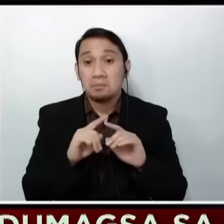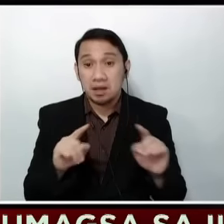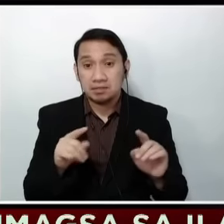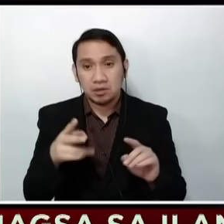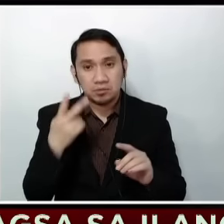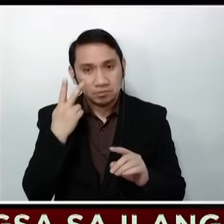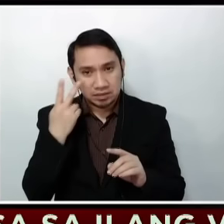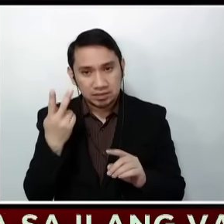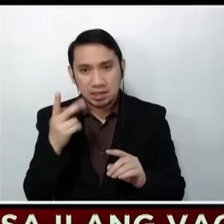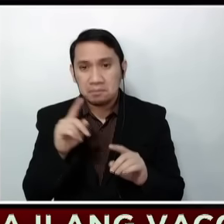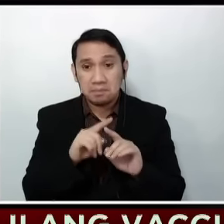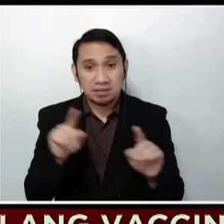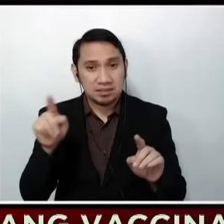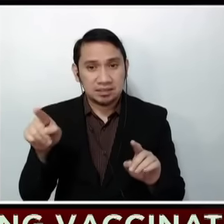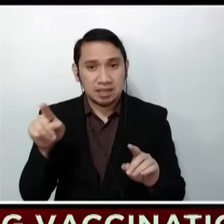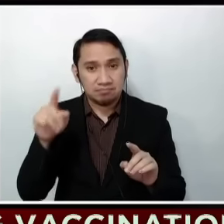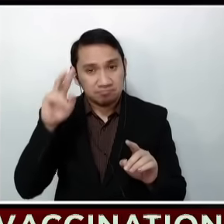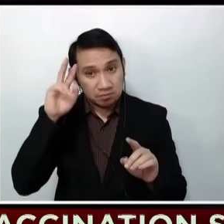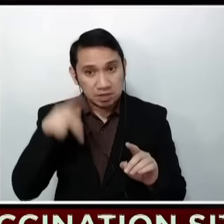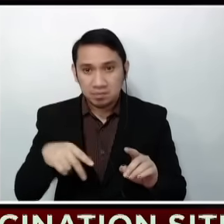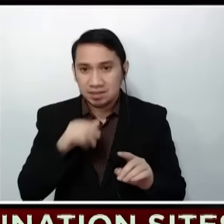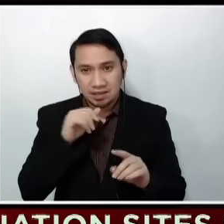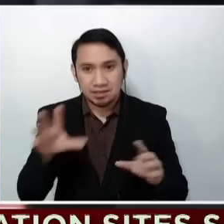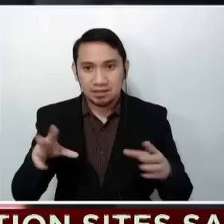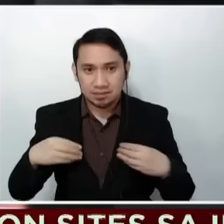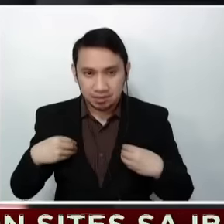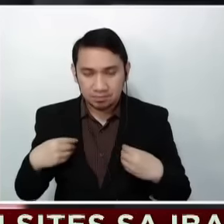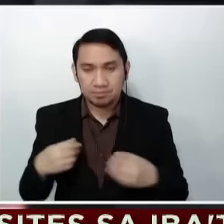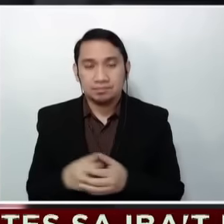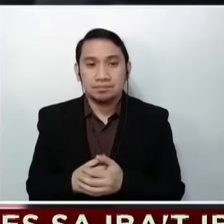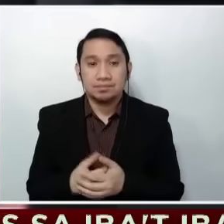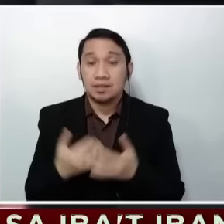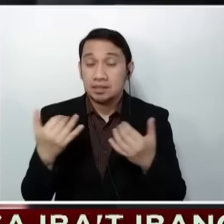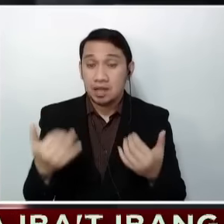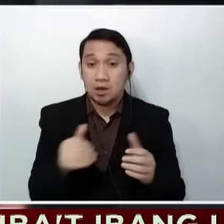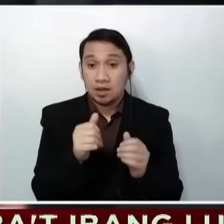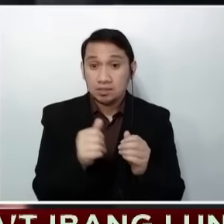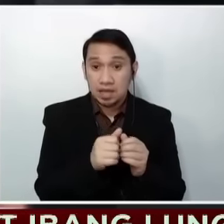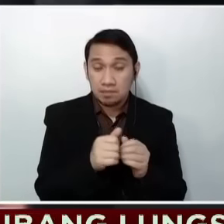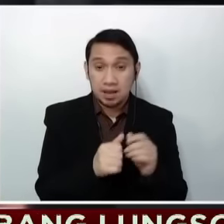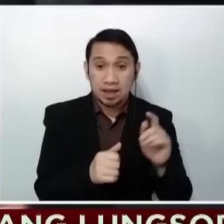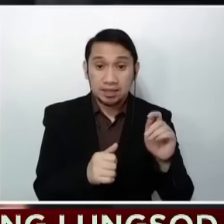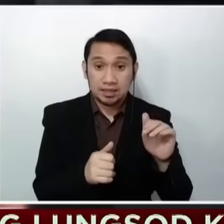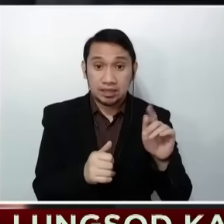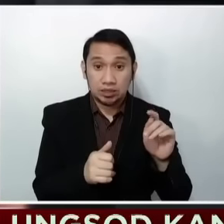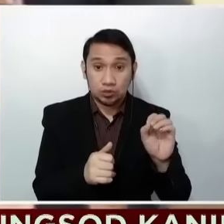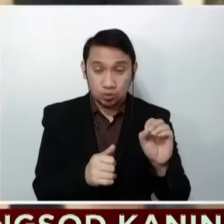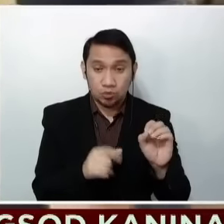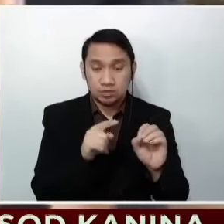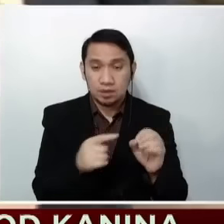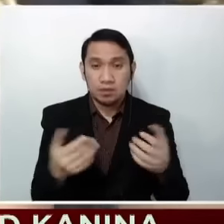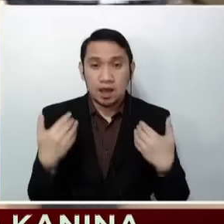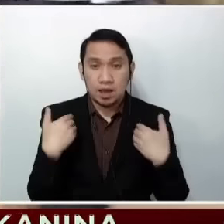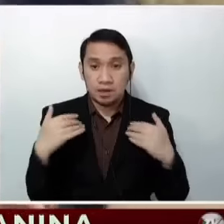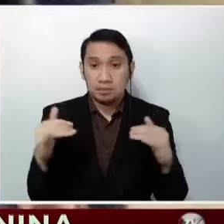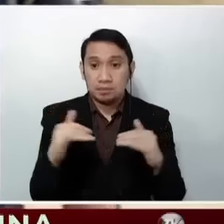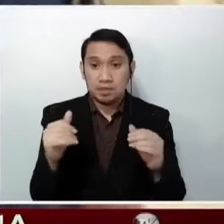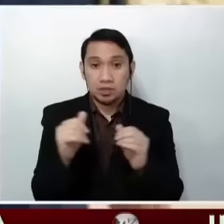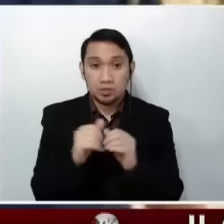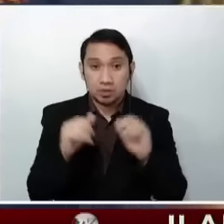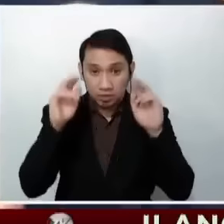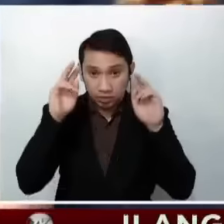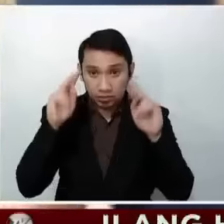it. Kasama ni Lacson ang katandem na si Senate President Vicente Soto III na makipagpulong kay Robredo. Nakita raw nilang